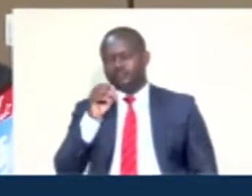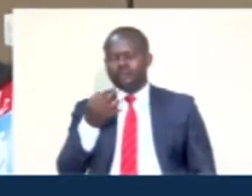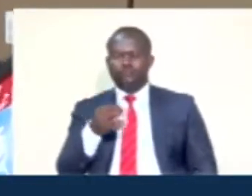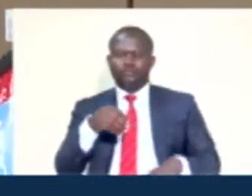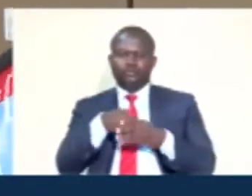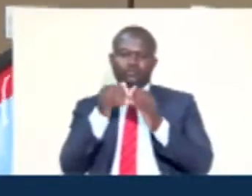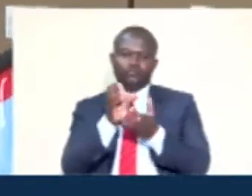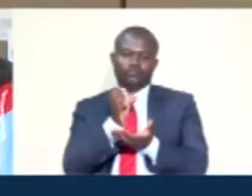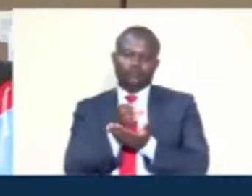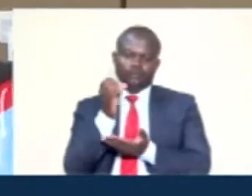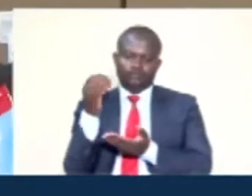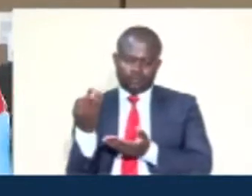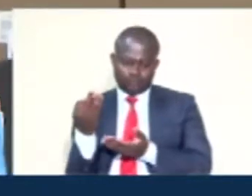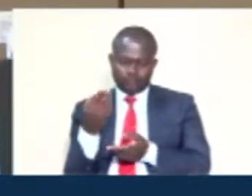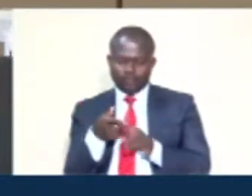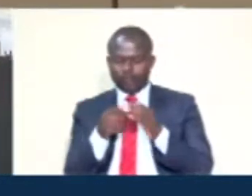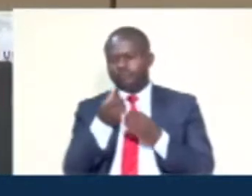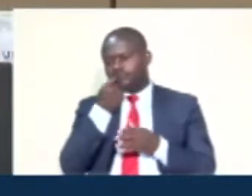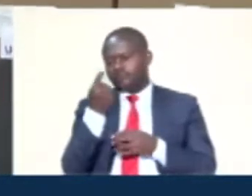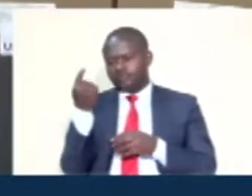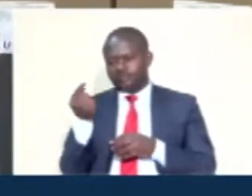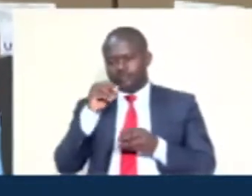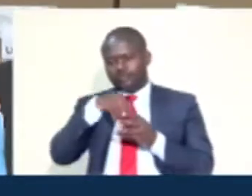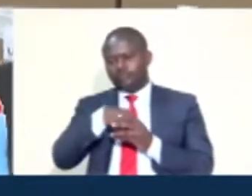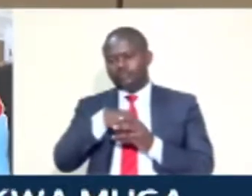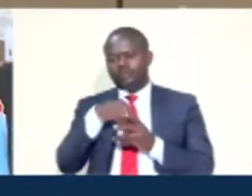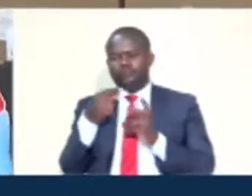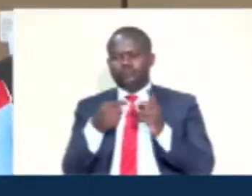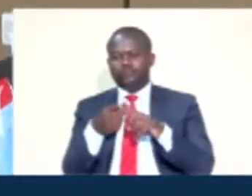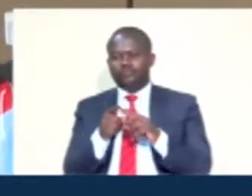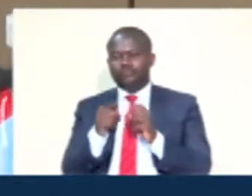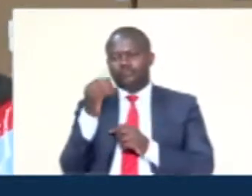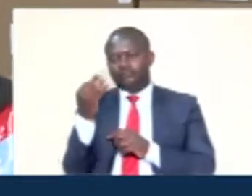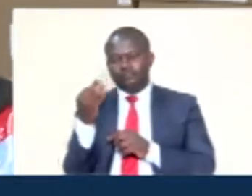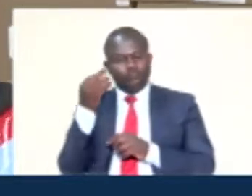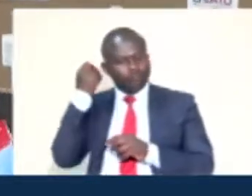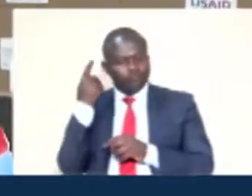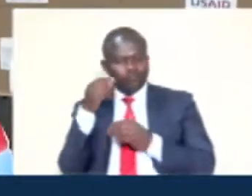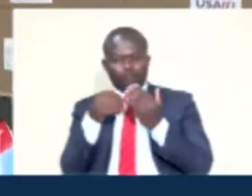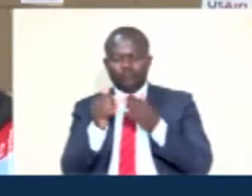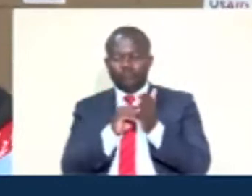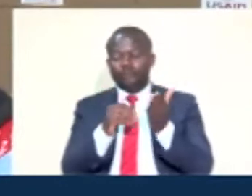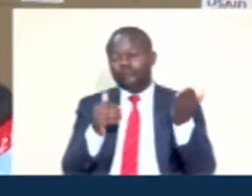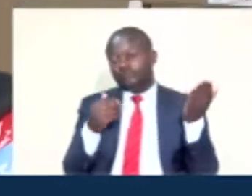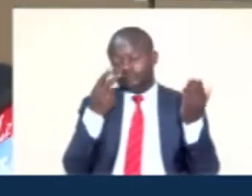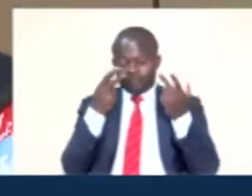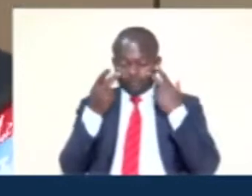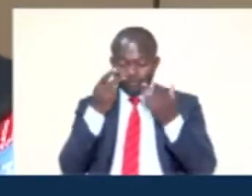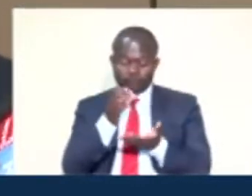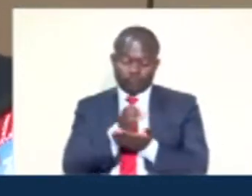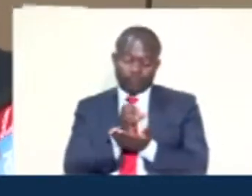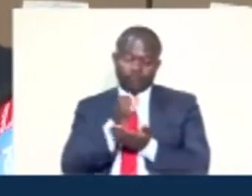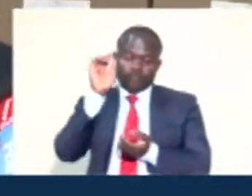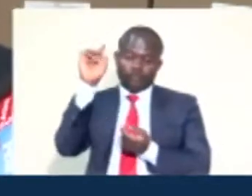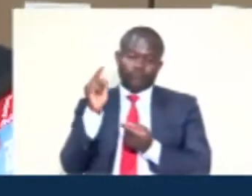bitatu, ariko noneho zari umutumwa ariko urimo ubwoko butatu. So ikindi murabona ko ibikombe